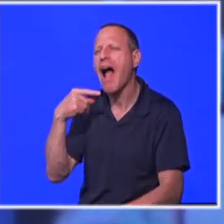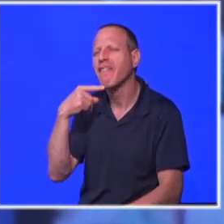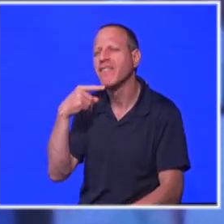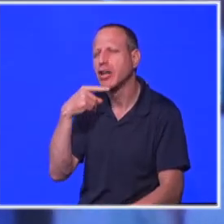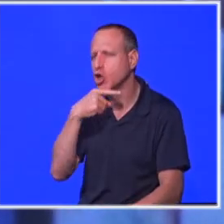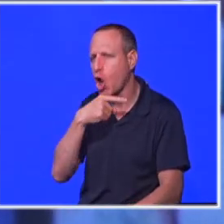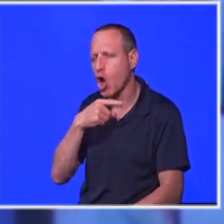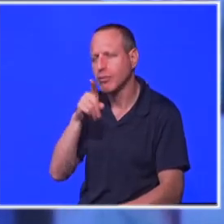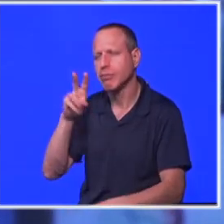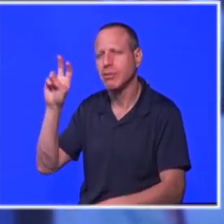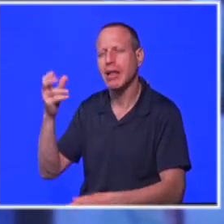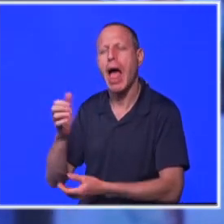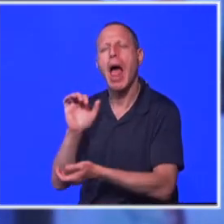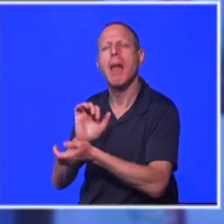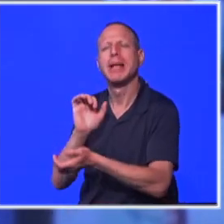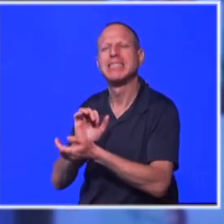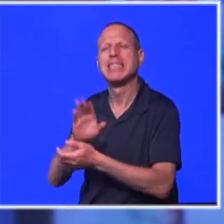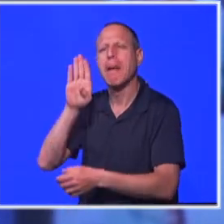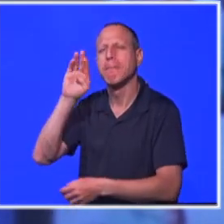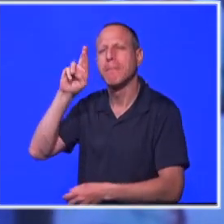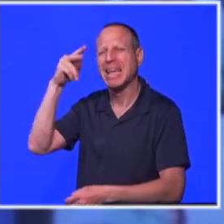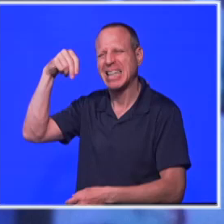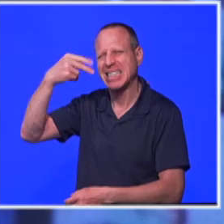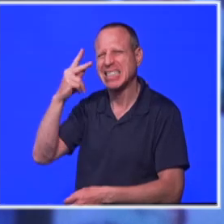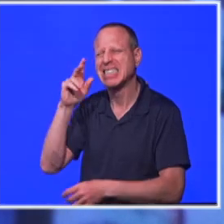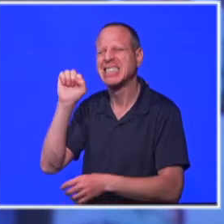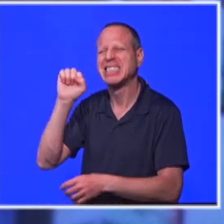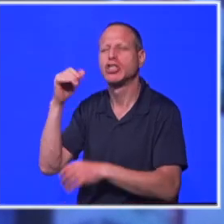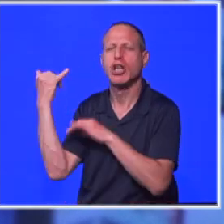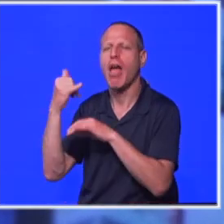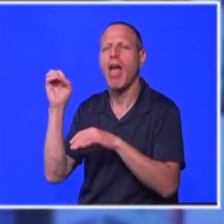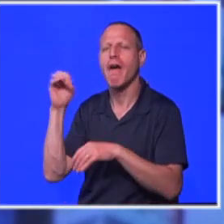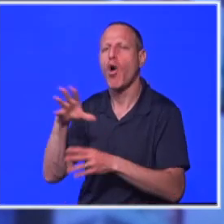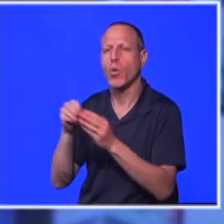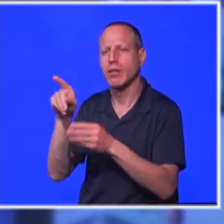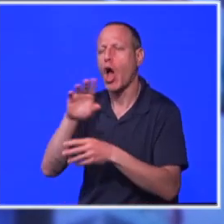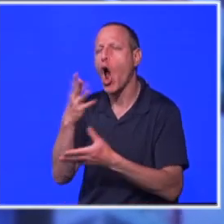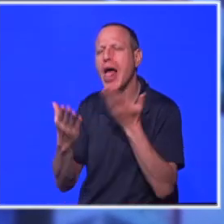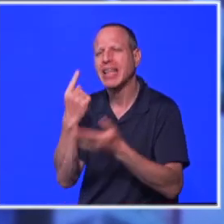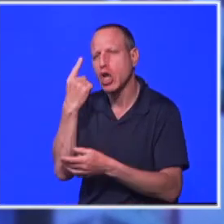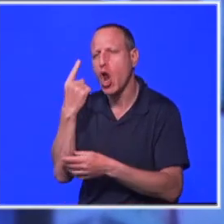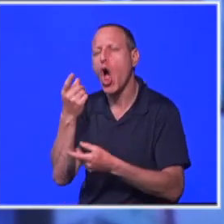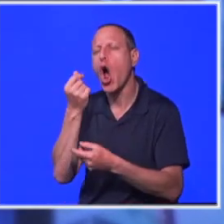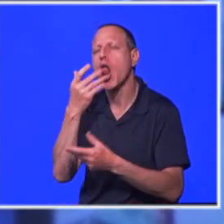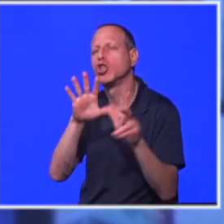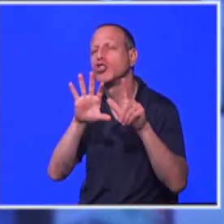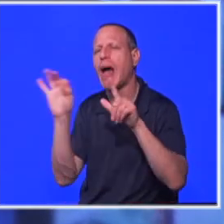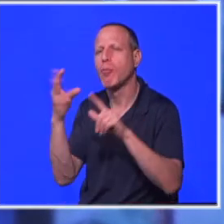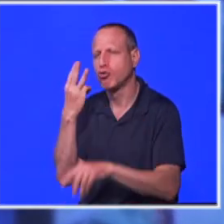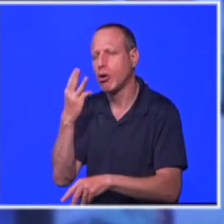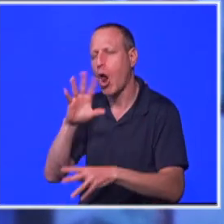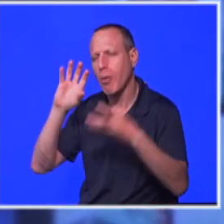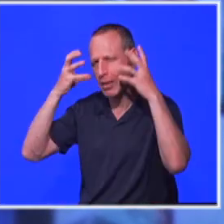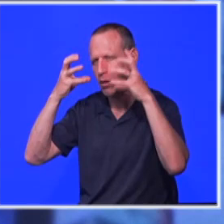הברינקס שיבואו איתך, כי כל קילו הולך איזה 700 שקלים, והכל בטירוף והכל חוגג. אבל אני